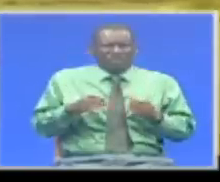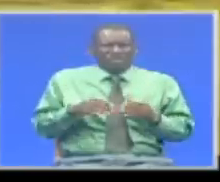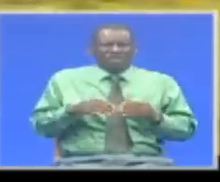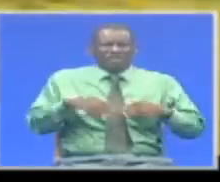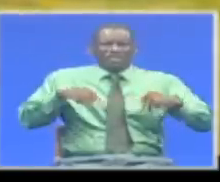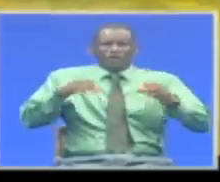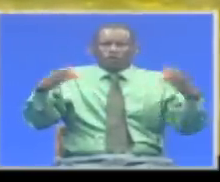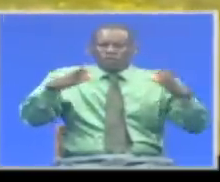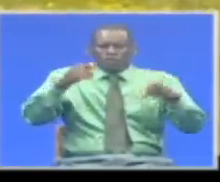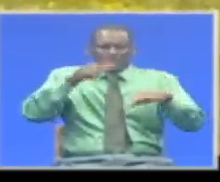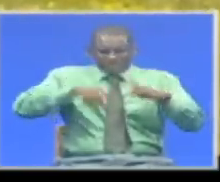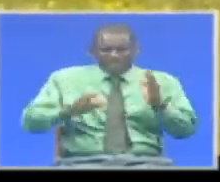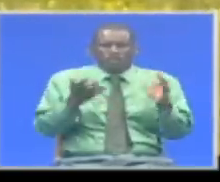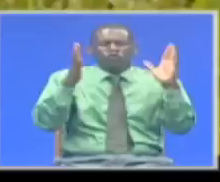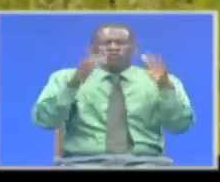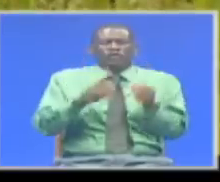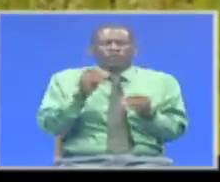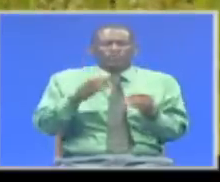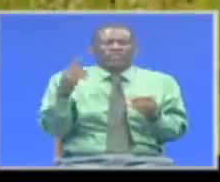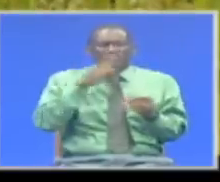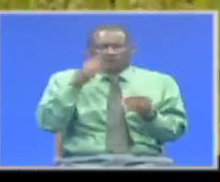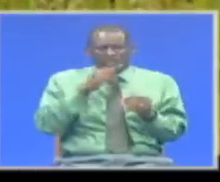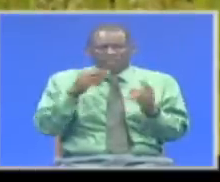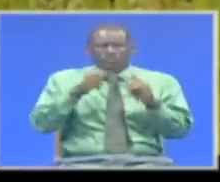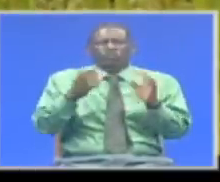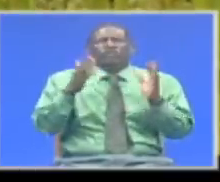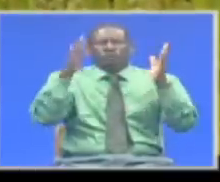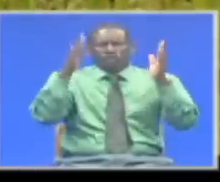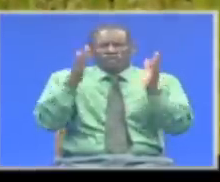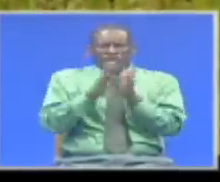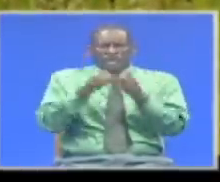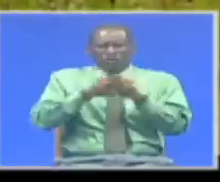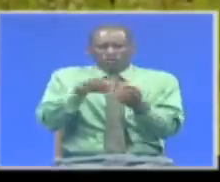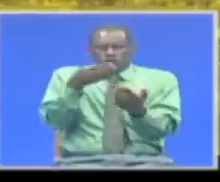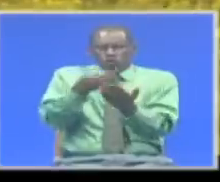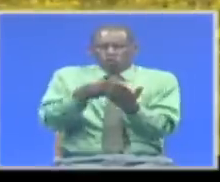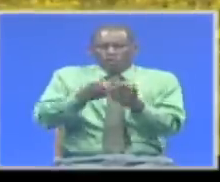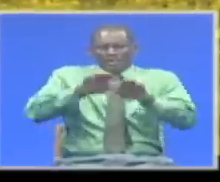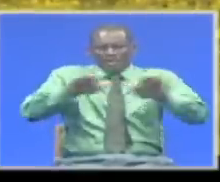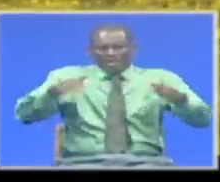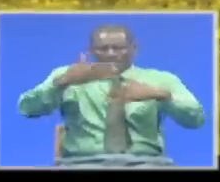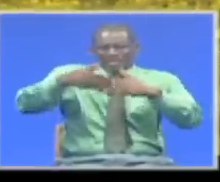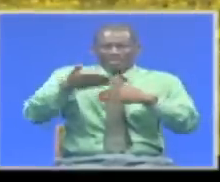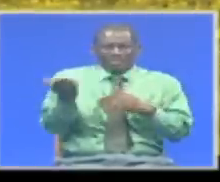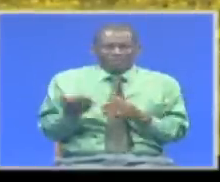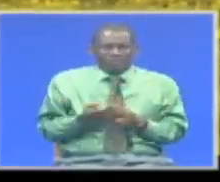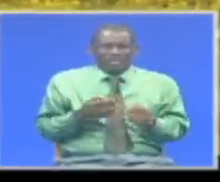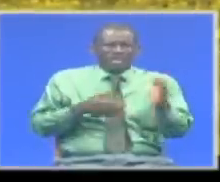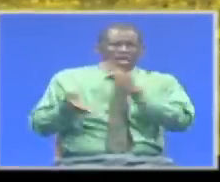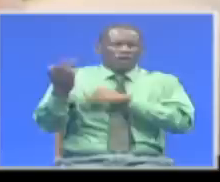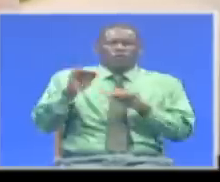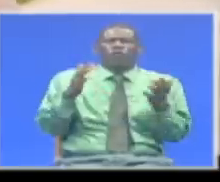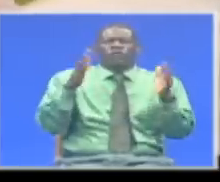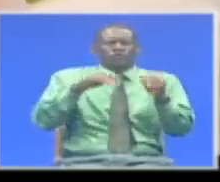dwelling communities is also one of the biggest threats to the forest and the wetlands within it. Kitambo msitu ilikuwa